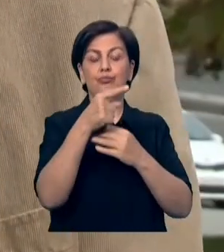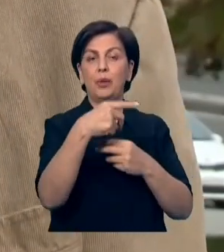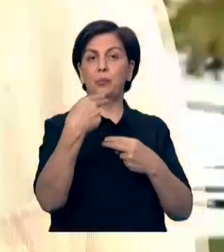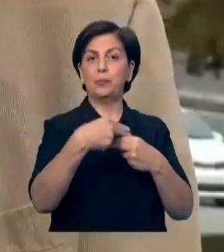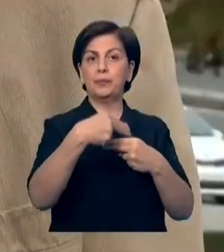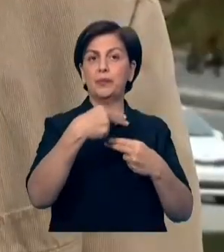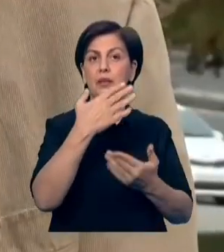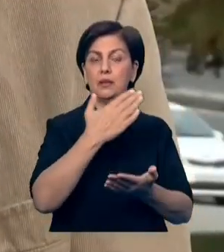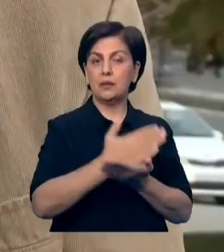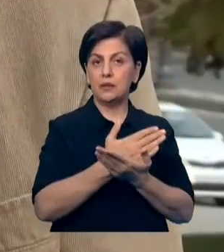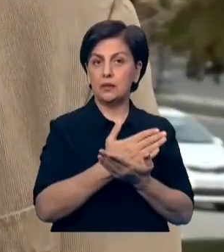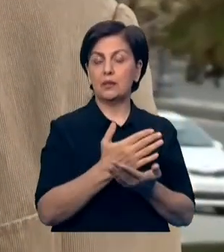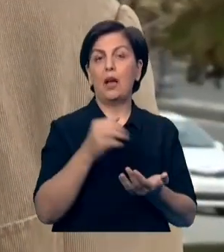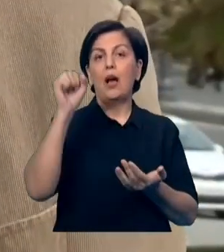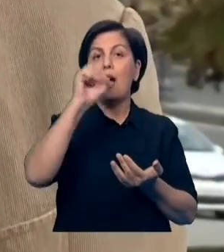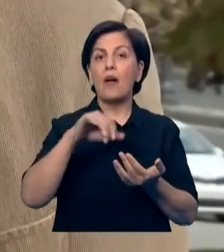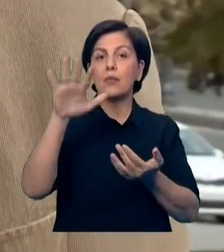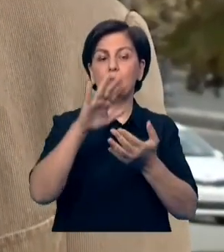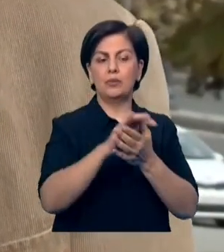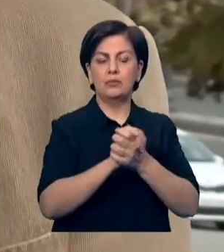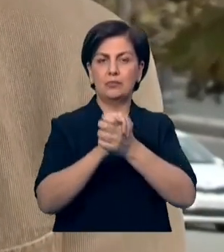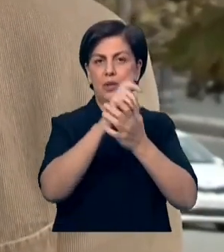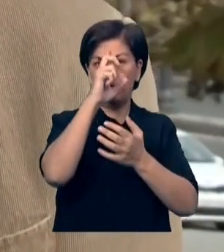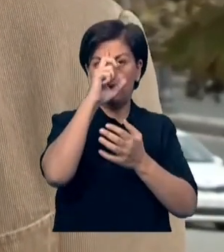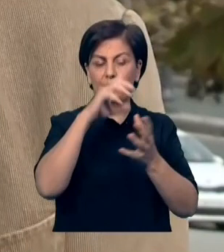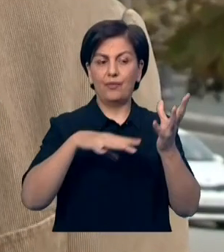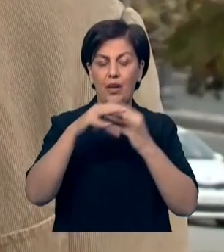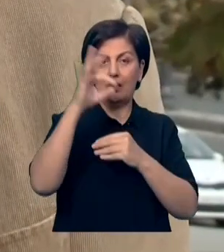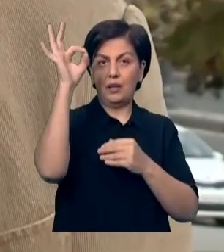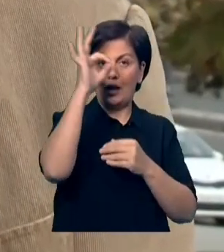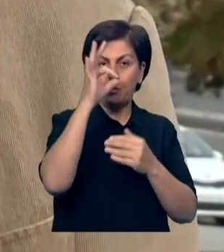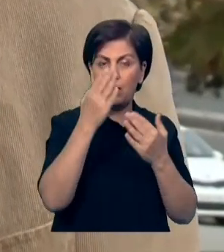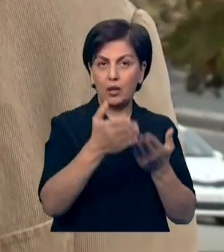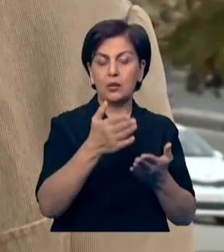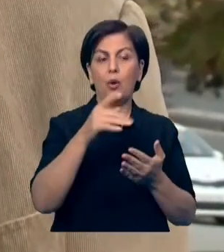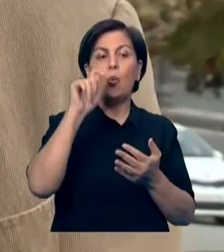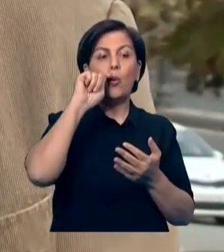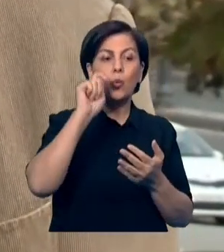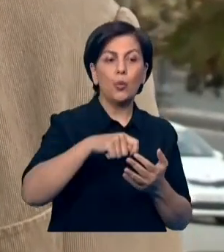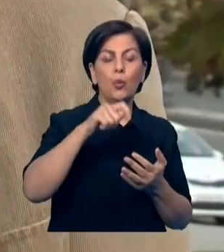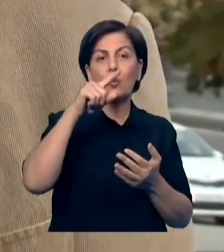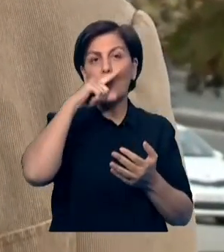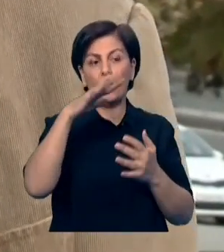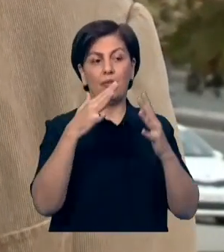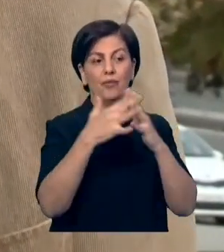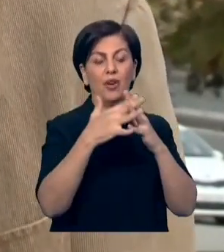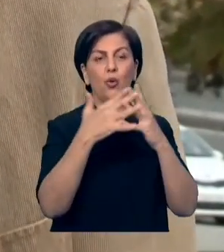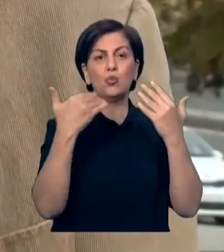Digər tərəfdən Avropa İttifaqı ölkələri və xüsusən ki, Almanya, Rusiya-Ukrayna müharibəsinin